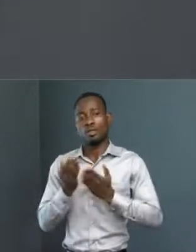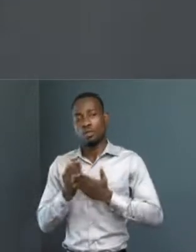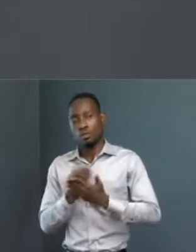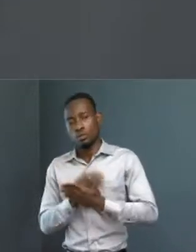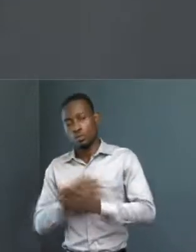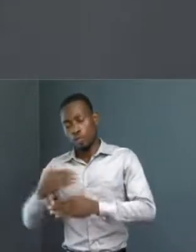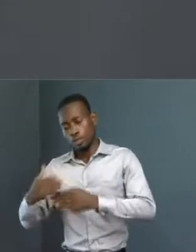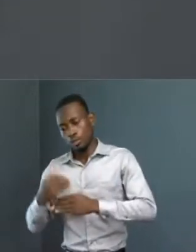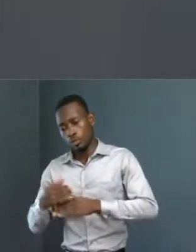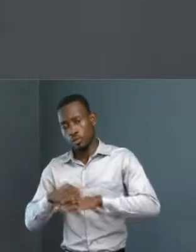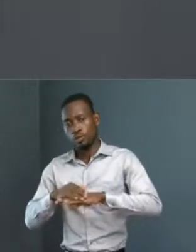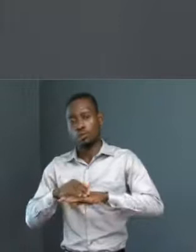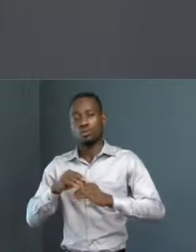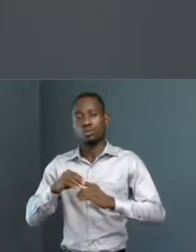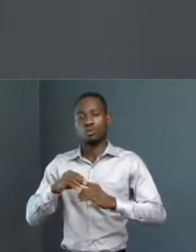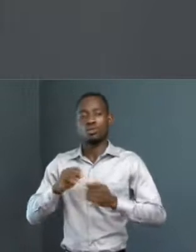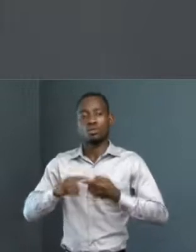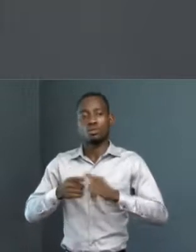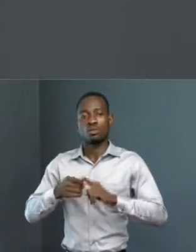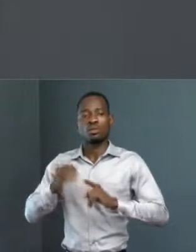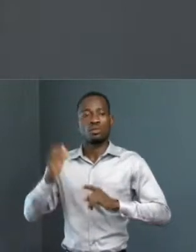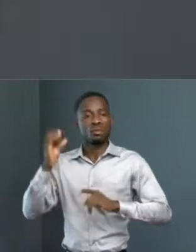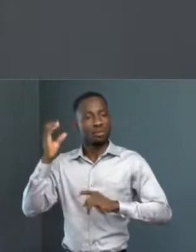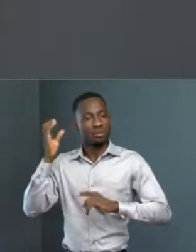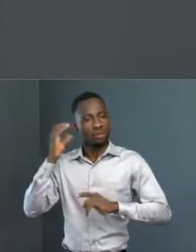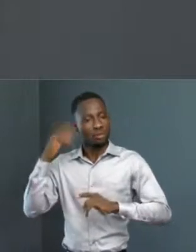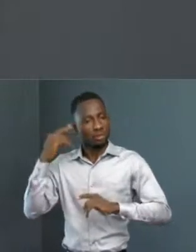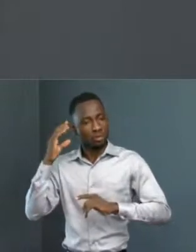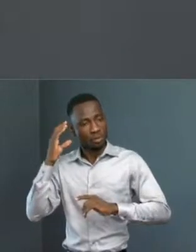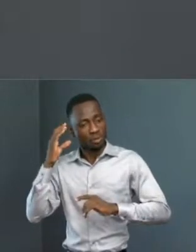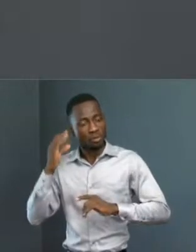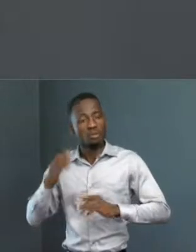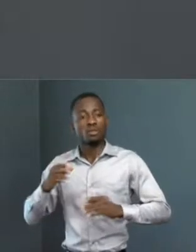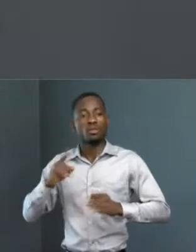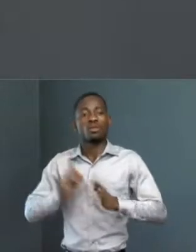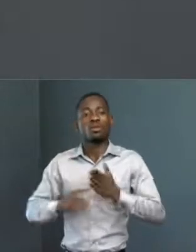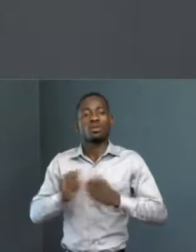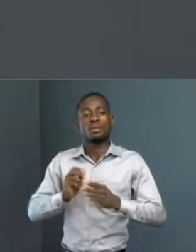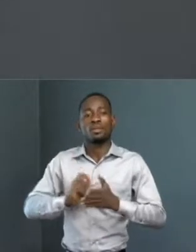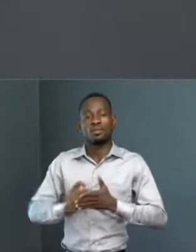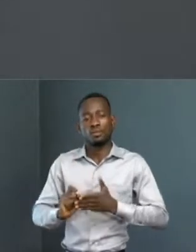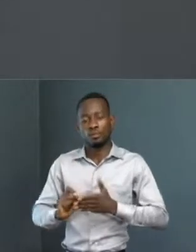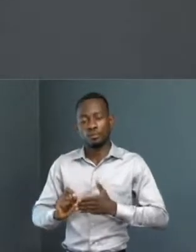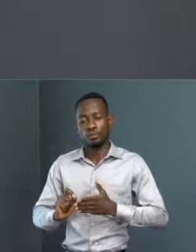côté, surtout nos amis auditeurs, et de quoi prendre note.